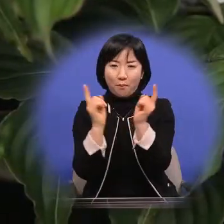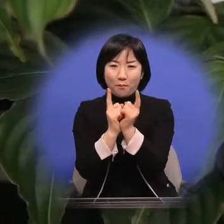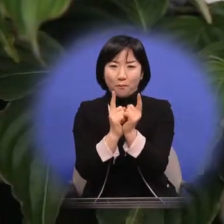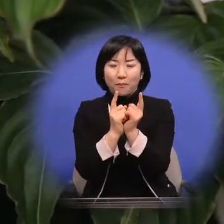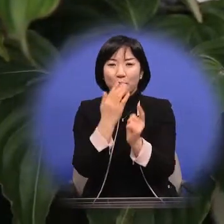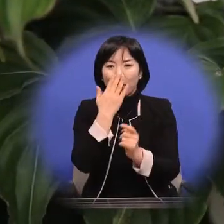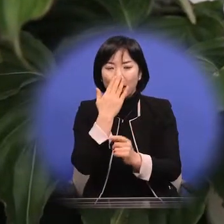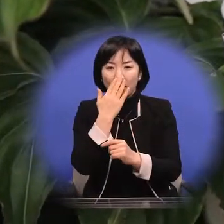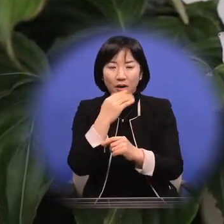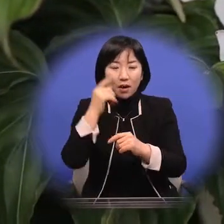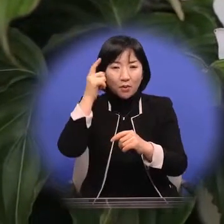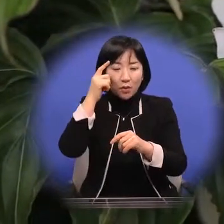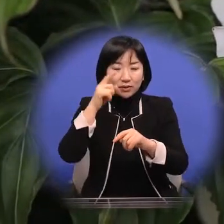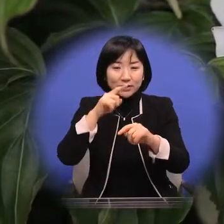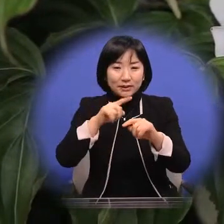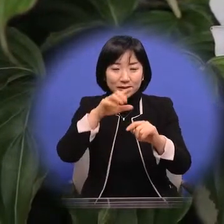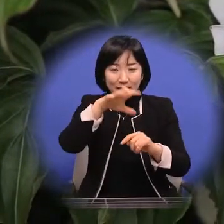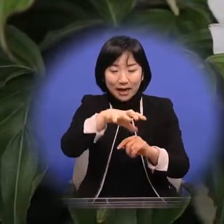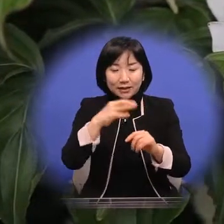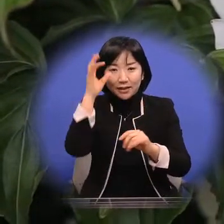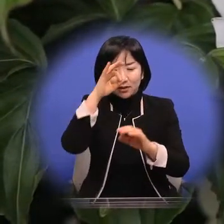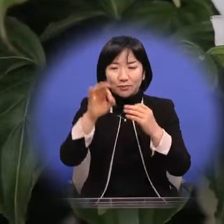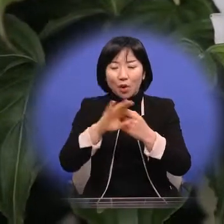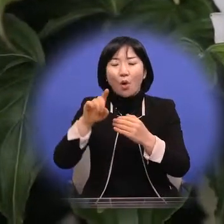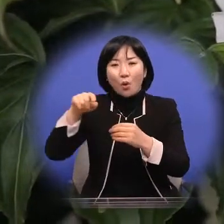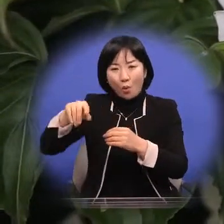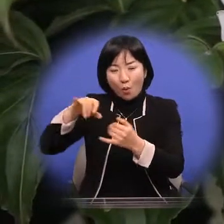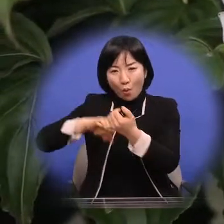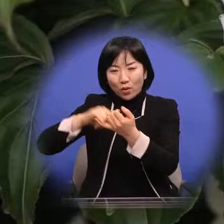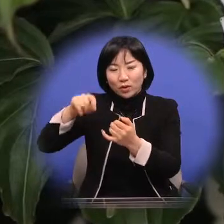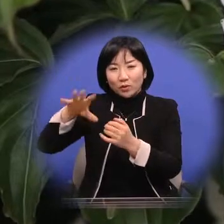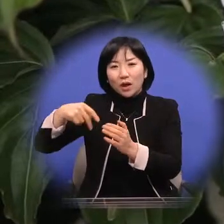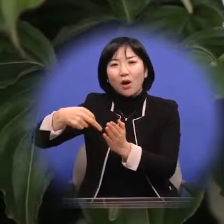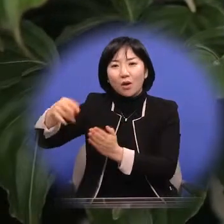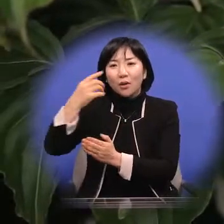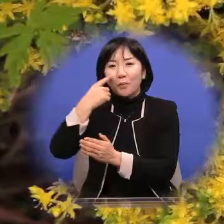목장을 찾는다면 빌레못 숲길을 꼭 한번 걸어보세요.